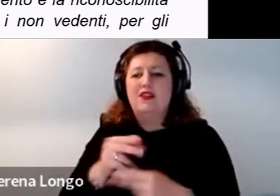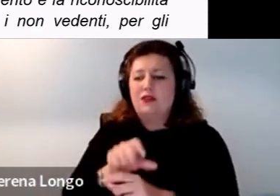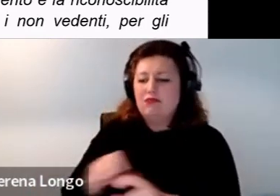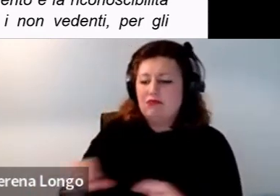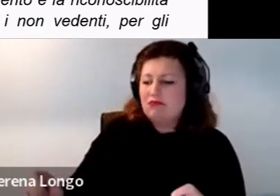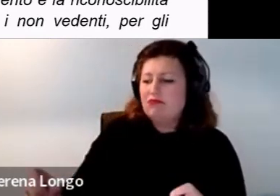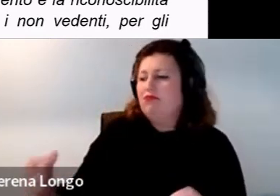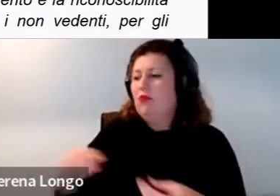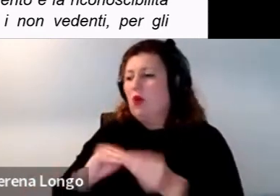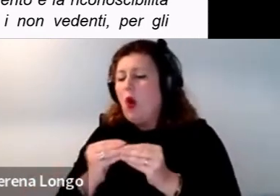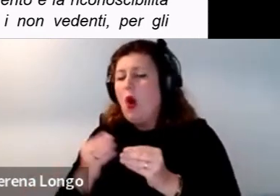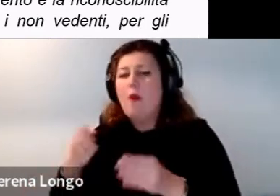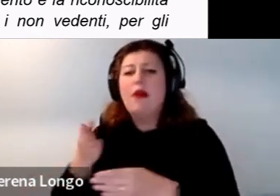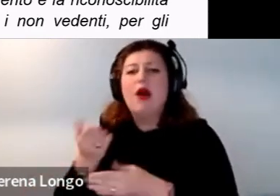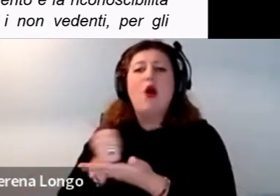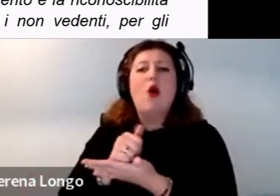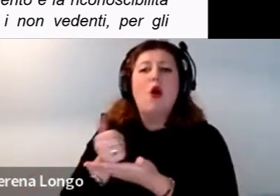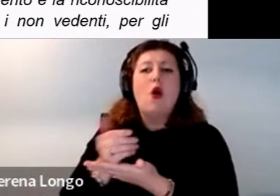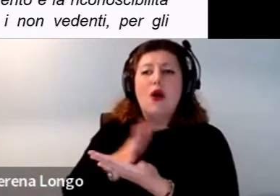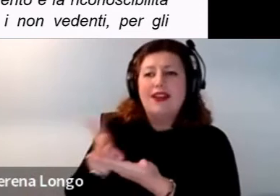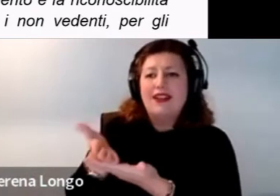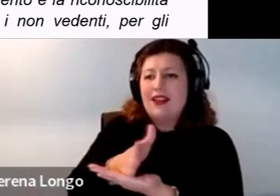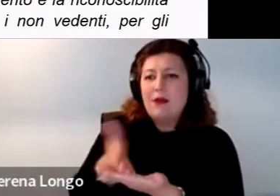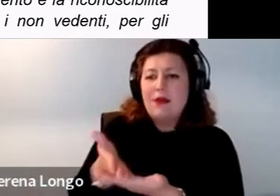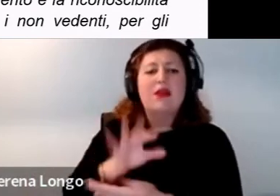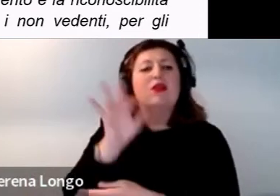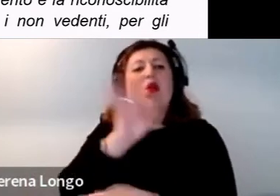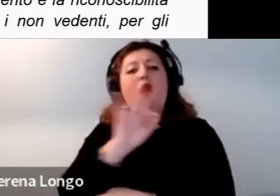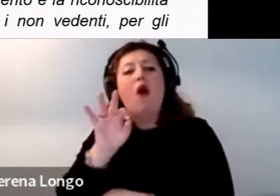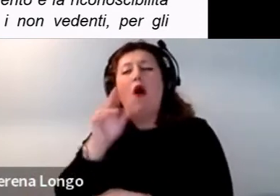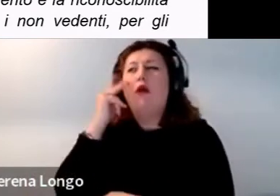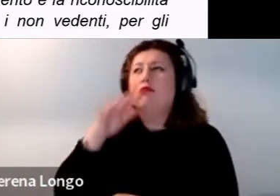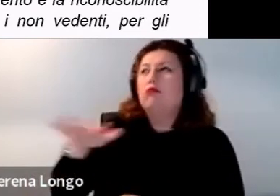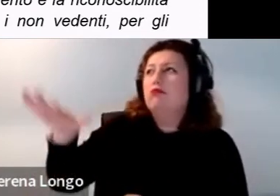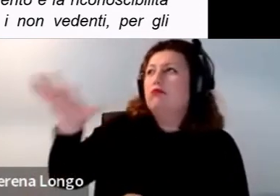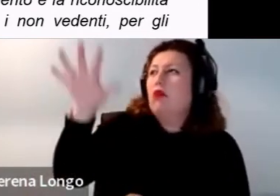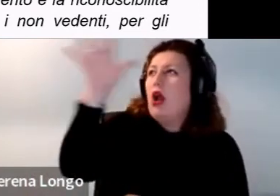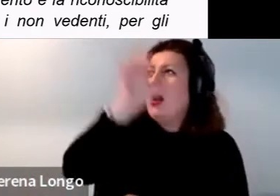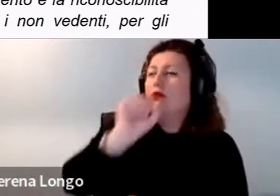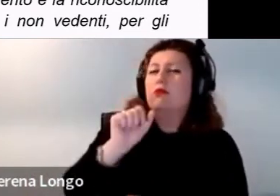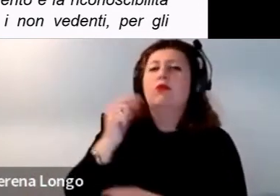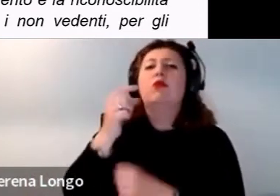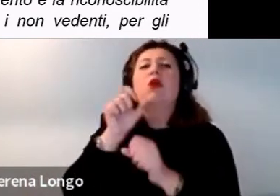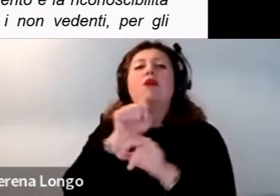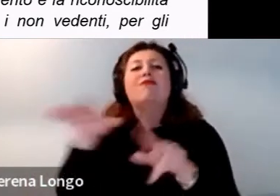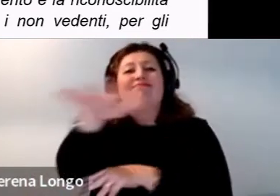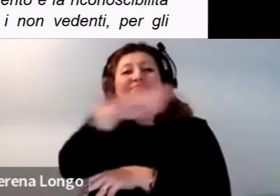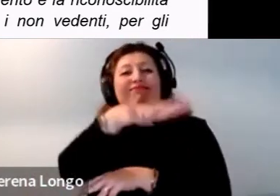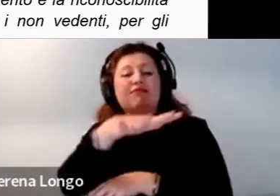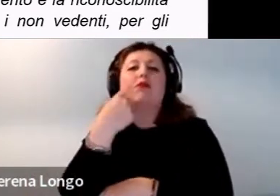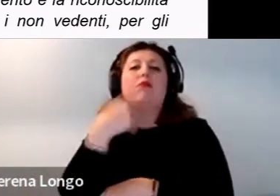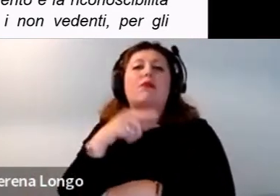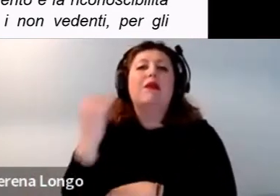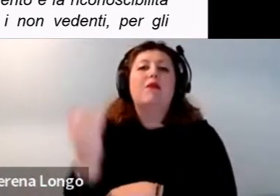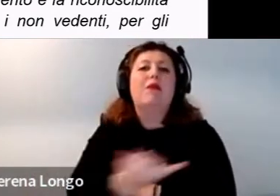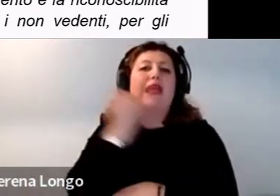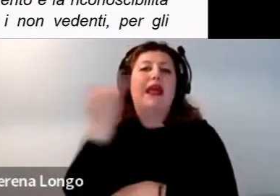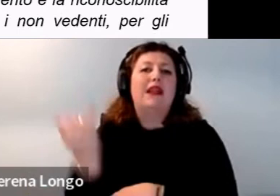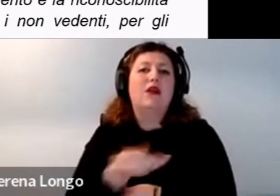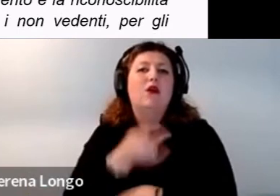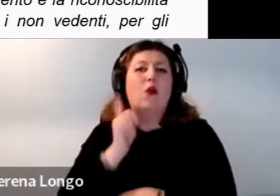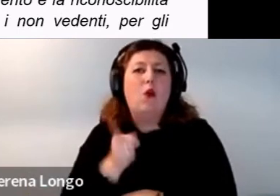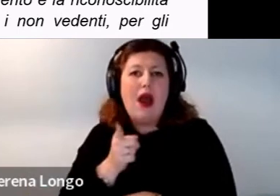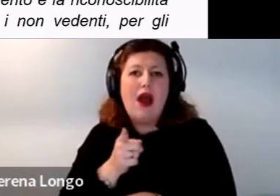permettono l'orientamento e la riconoscibilità dei luoghi e delle fonti di pericolo per chiunque, e in particolare per i